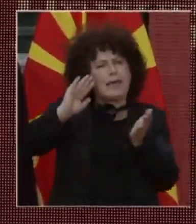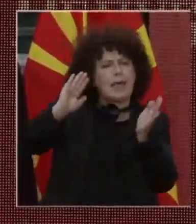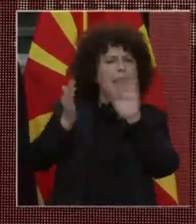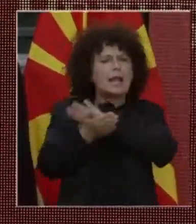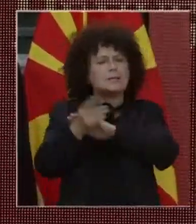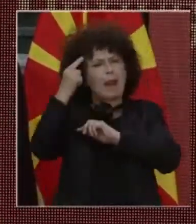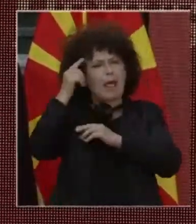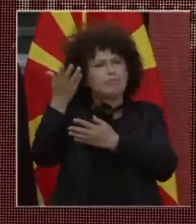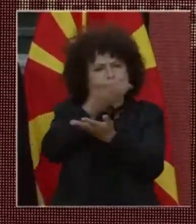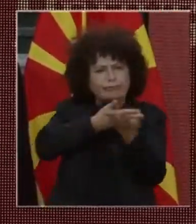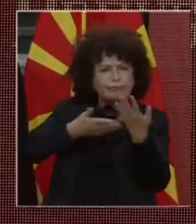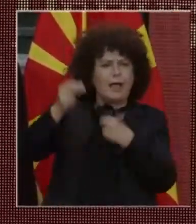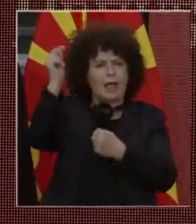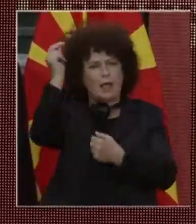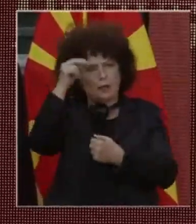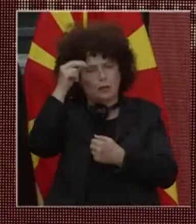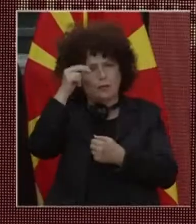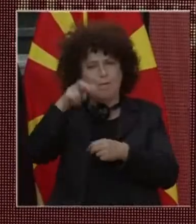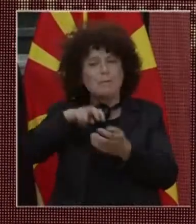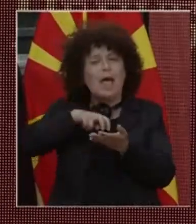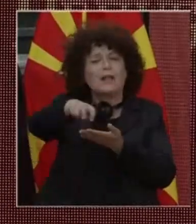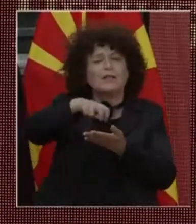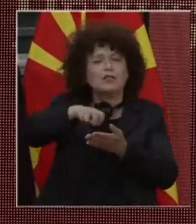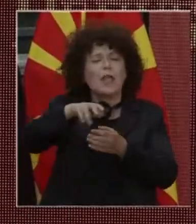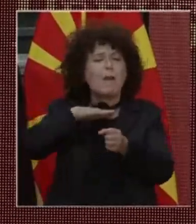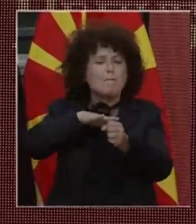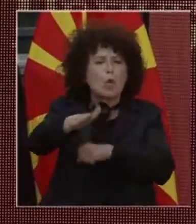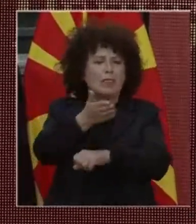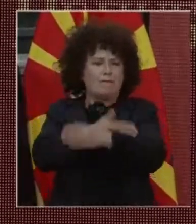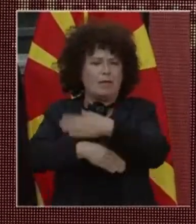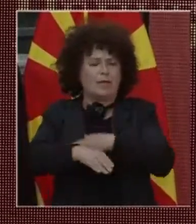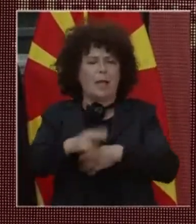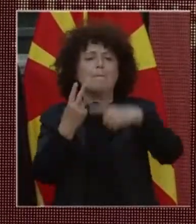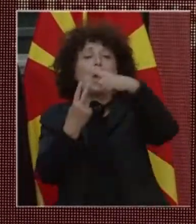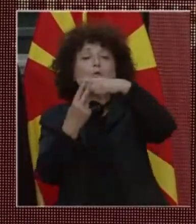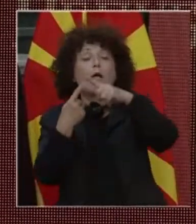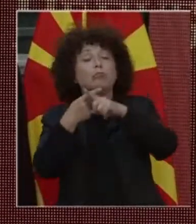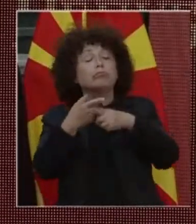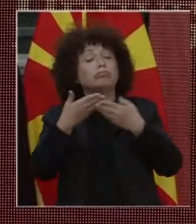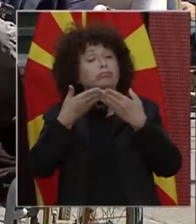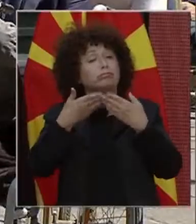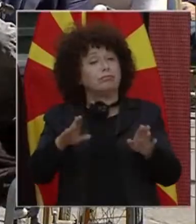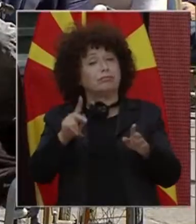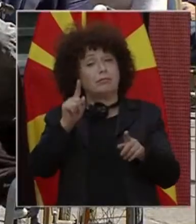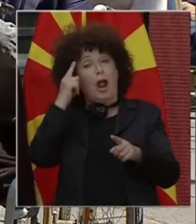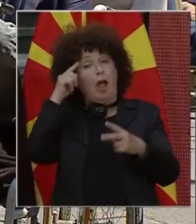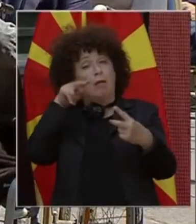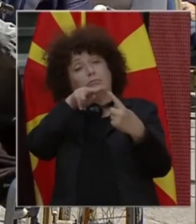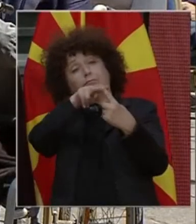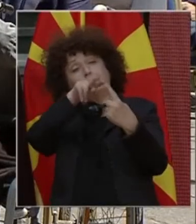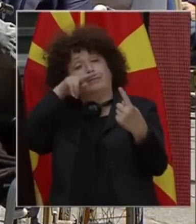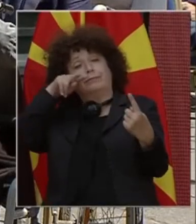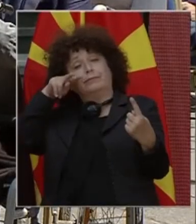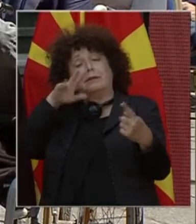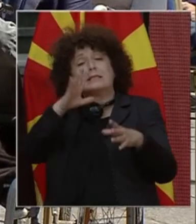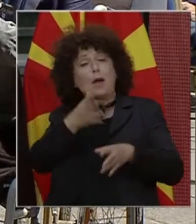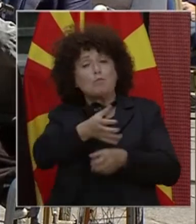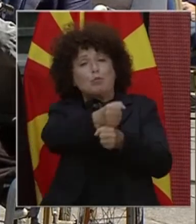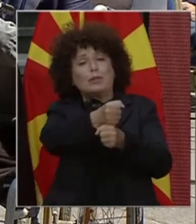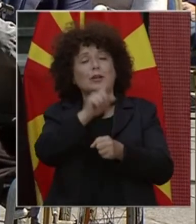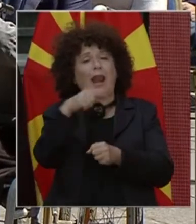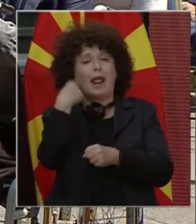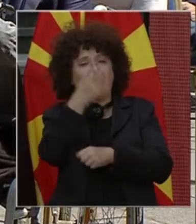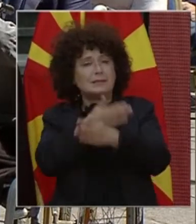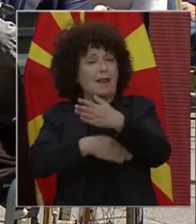искуства. Движењето против хендикеп, Полио Плус, отвори нови перспективи во поддршката на лицата со